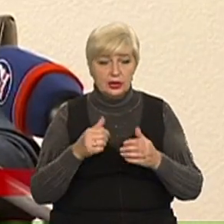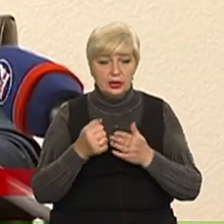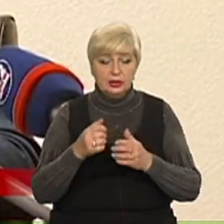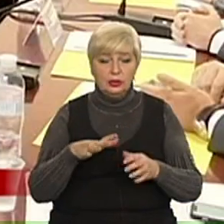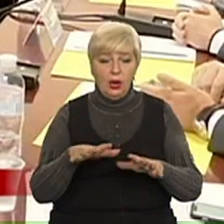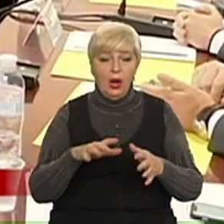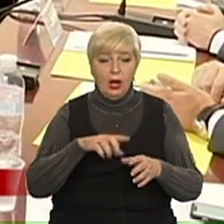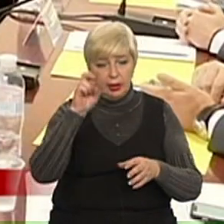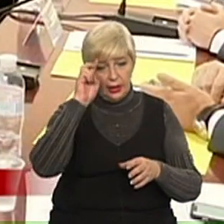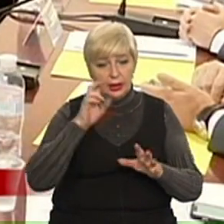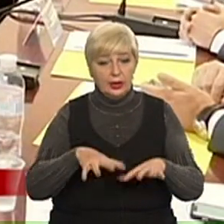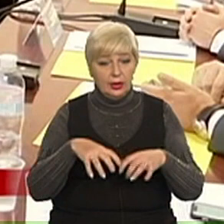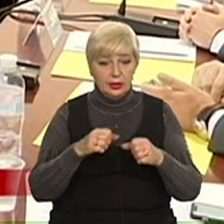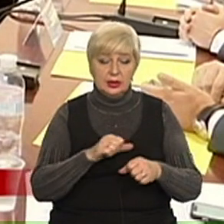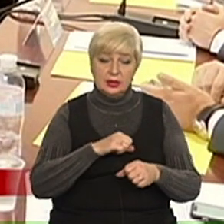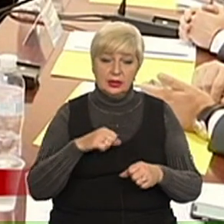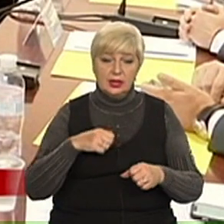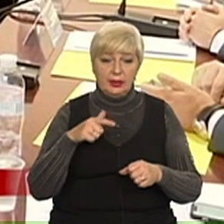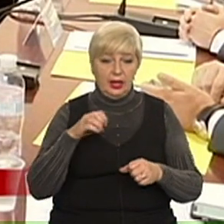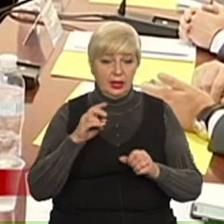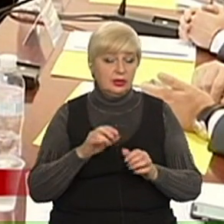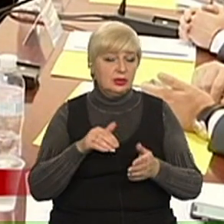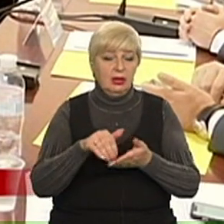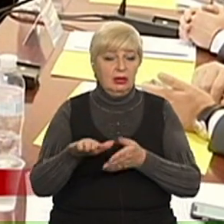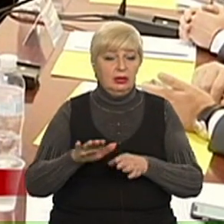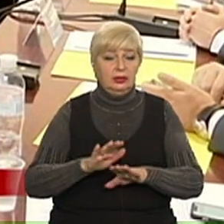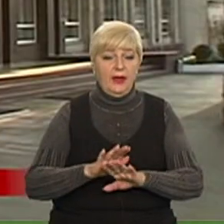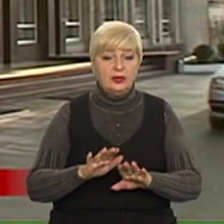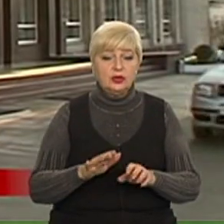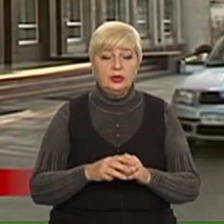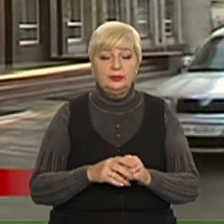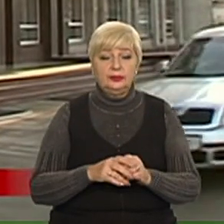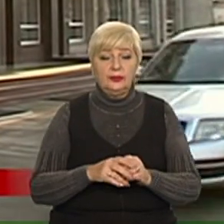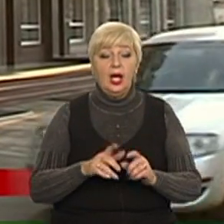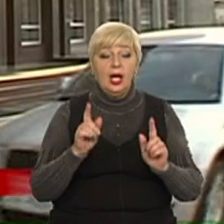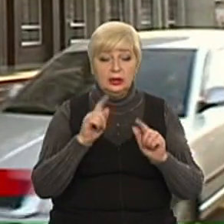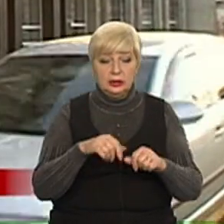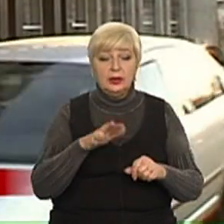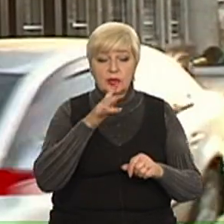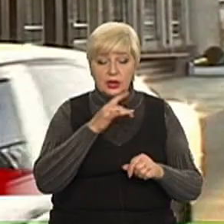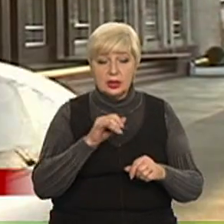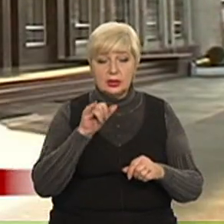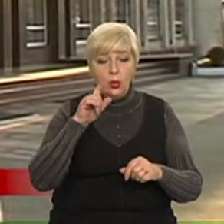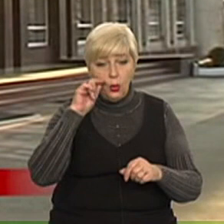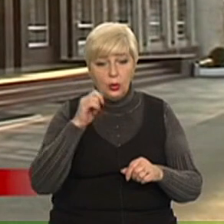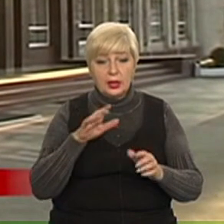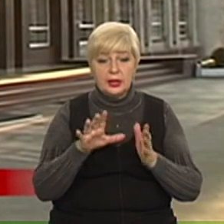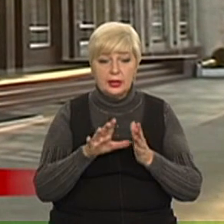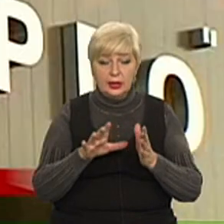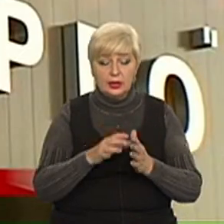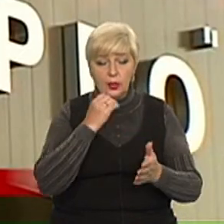Герус заперечує. Двосторонні контракти не працюють, навіть їх технічно ніхто би не встиг домовитися. Тим часом в «Укренерго»